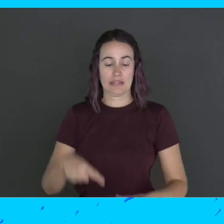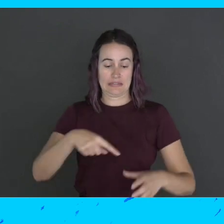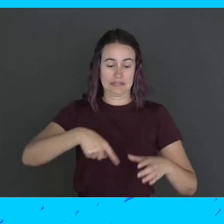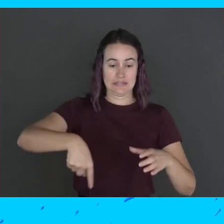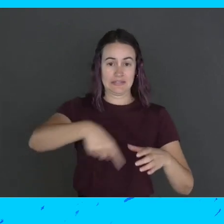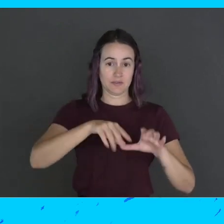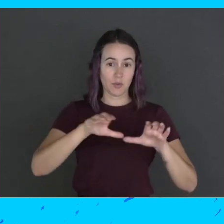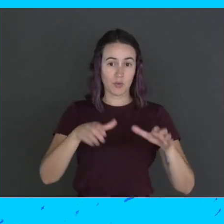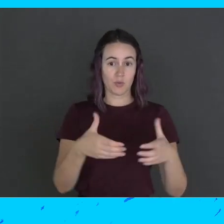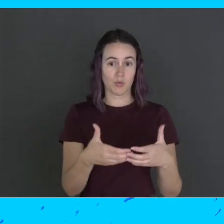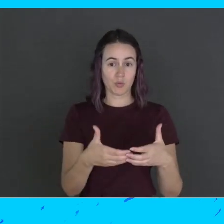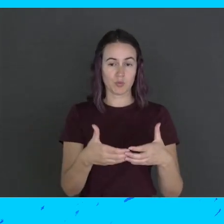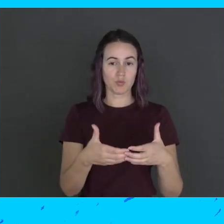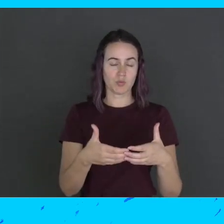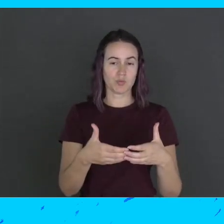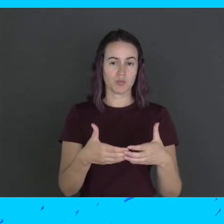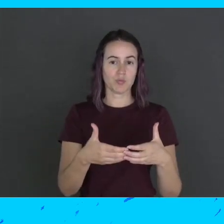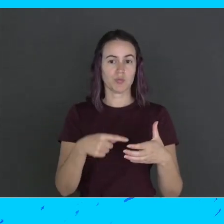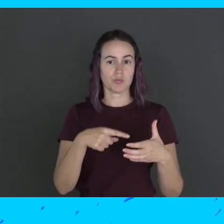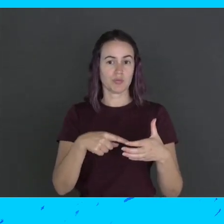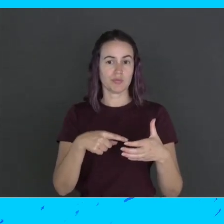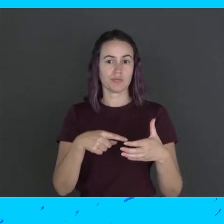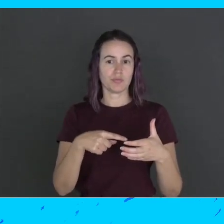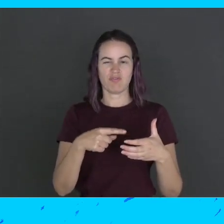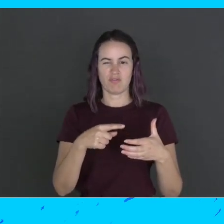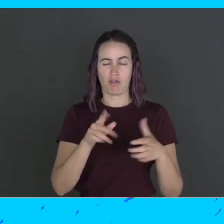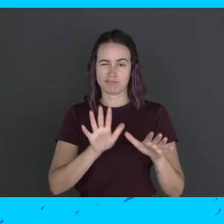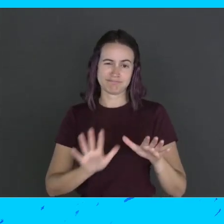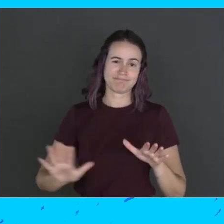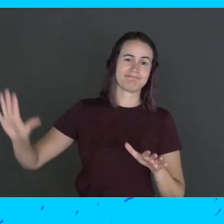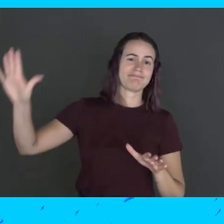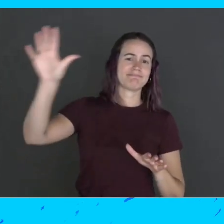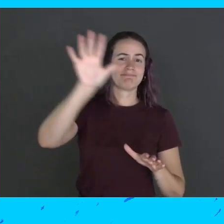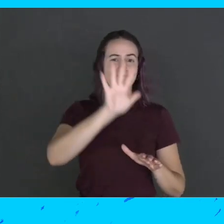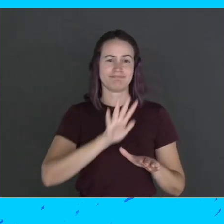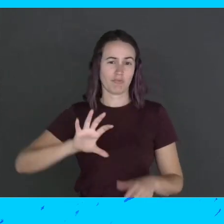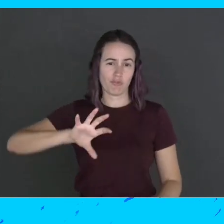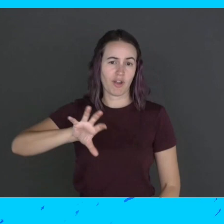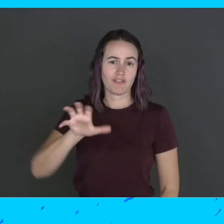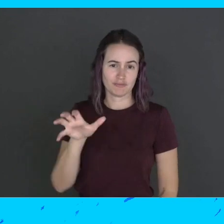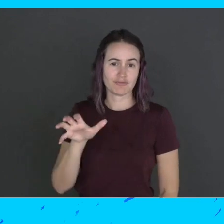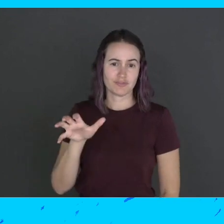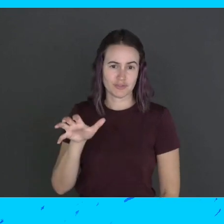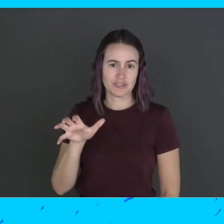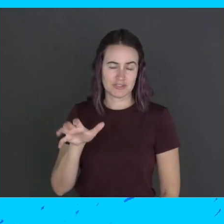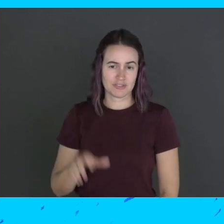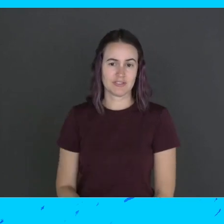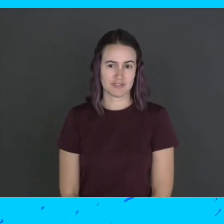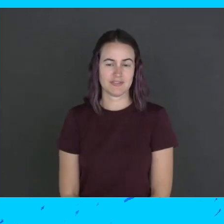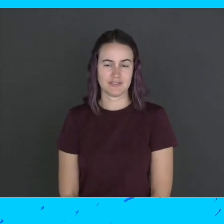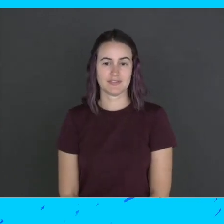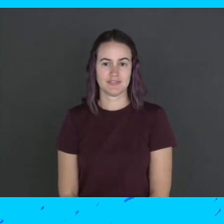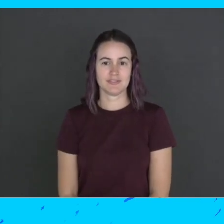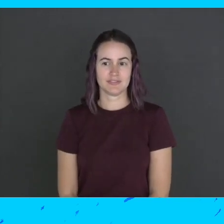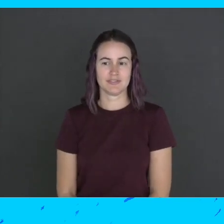prévues pour les jeunes, dans pratiquement tous les États. Et nous avons